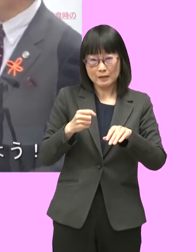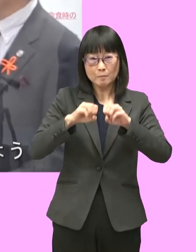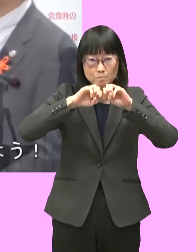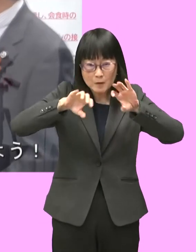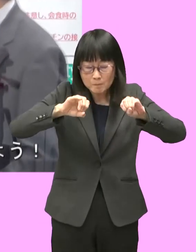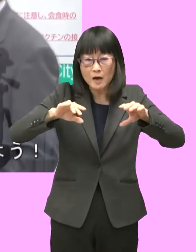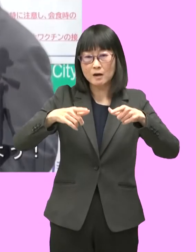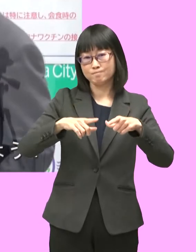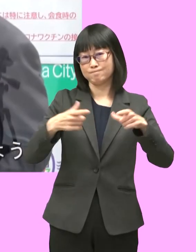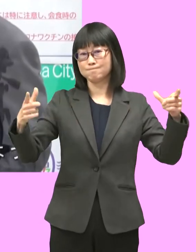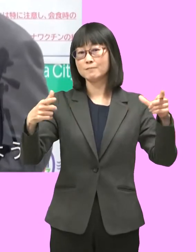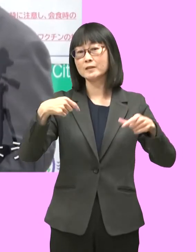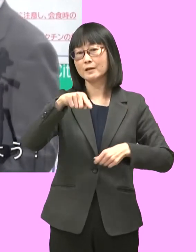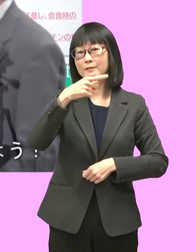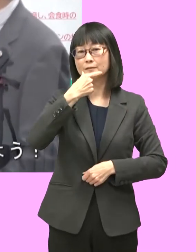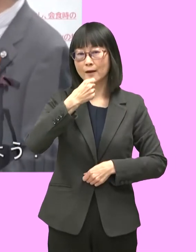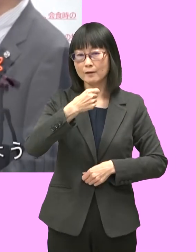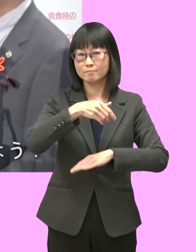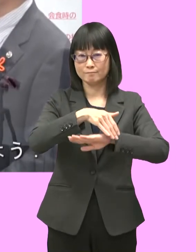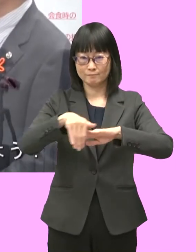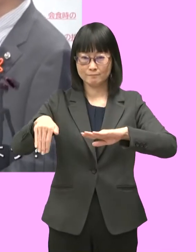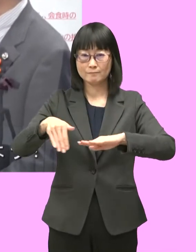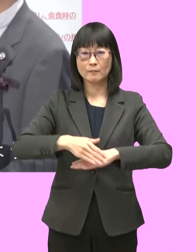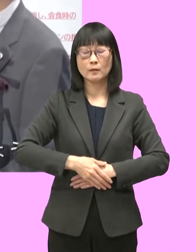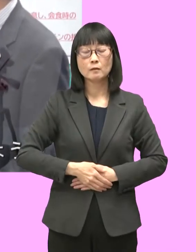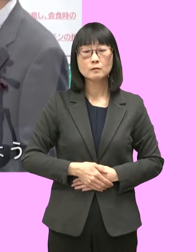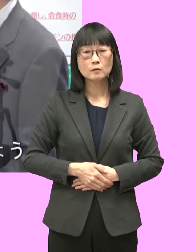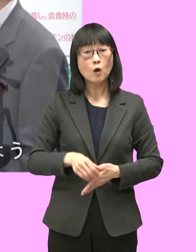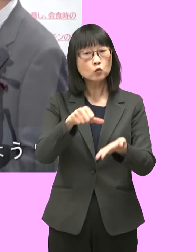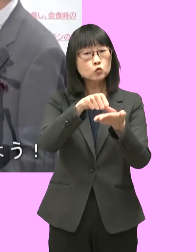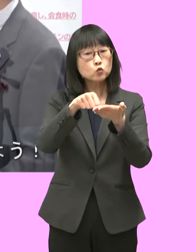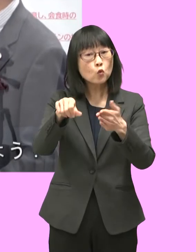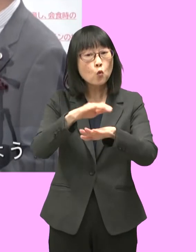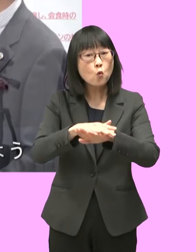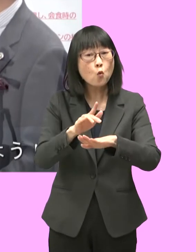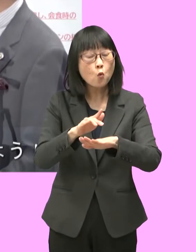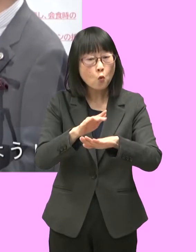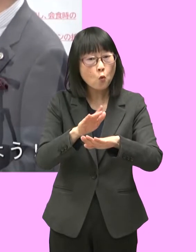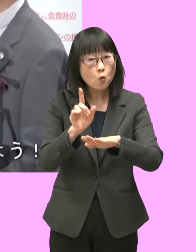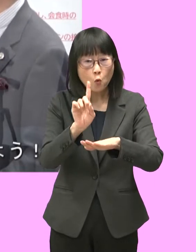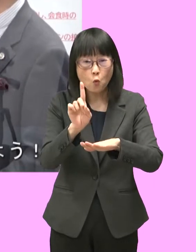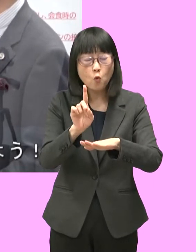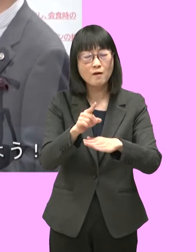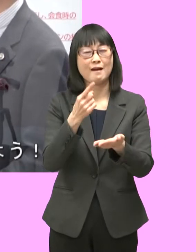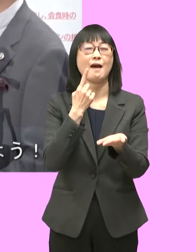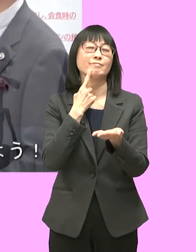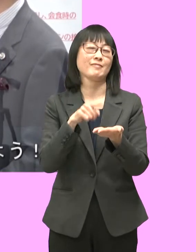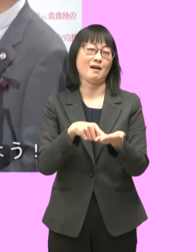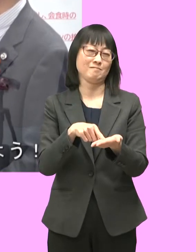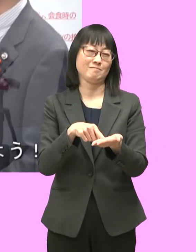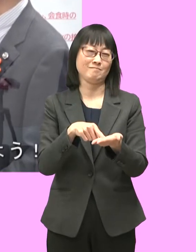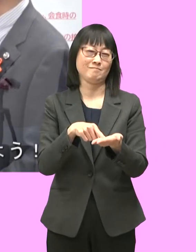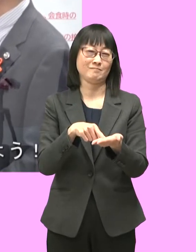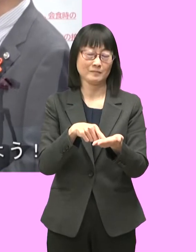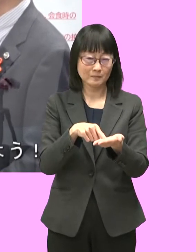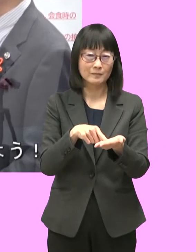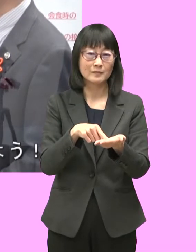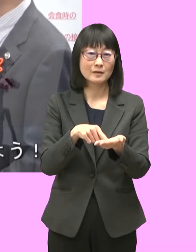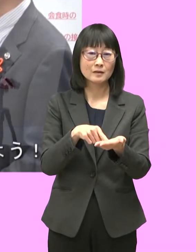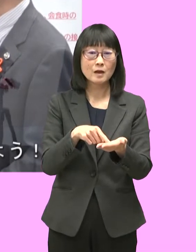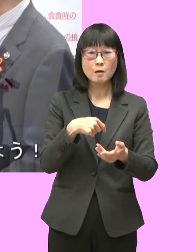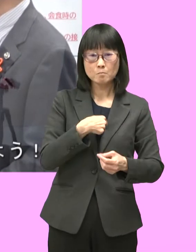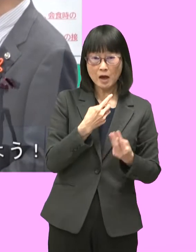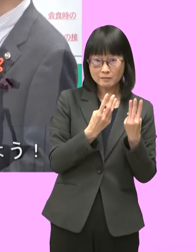で、結構簡単でしてですね、まあ、事前に必要なのはこういったものですね、まあ、マイナンバーカード